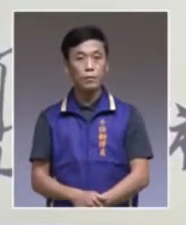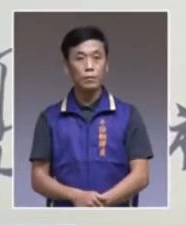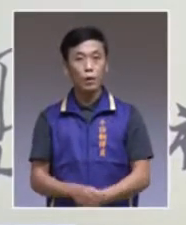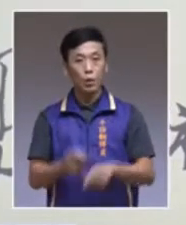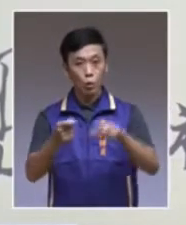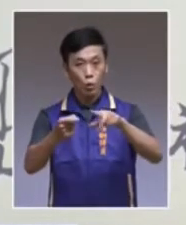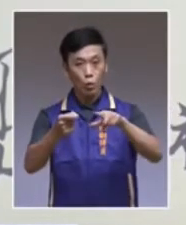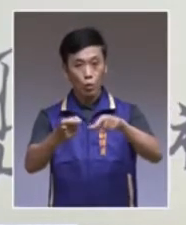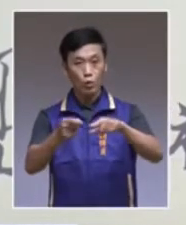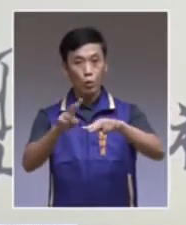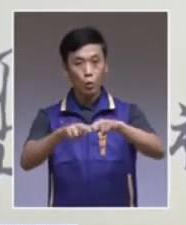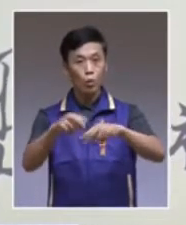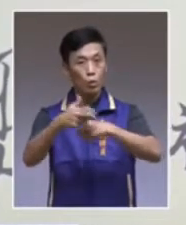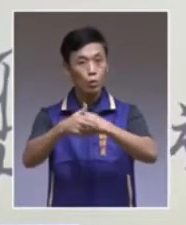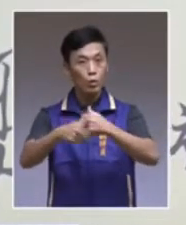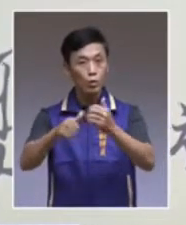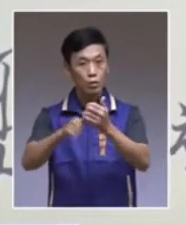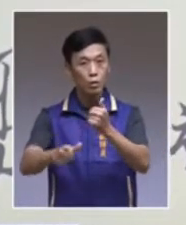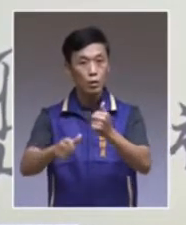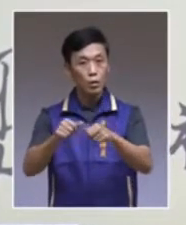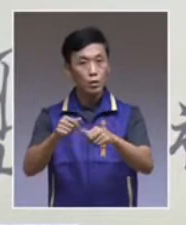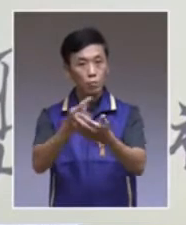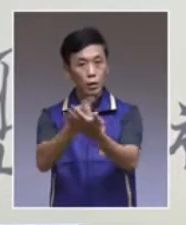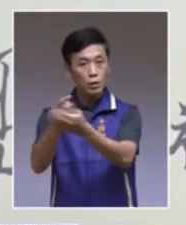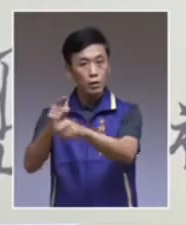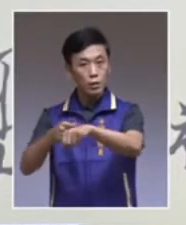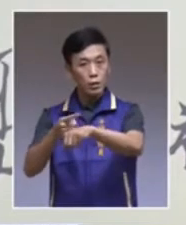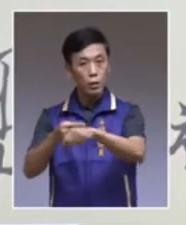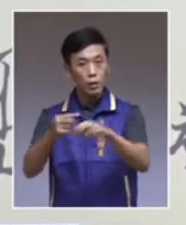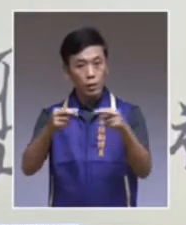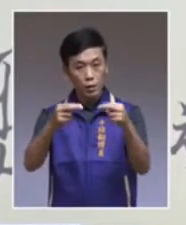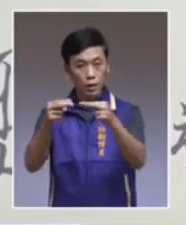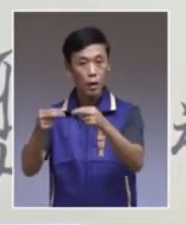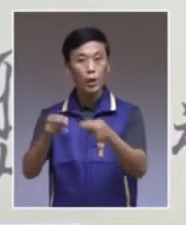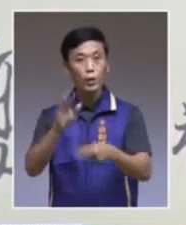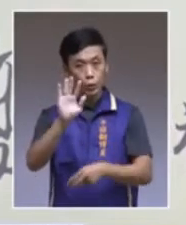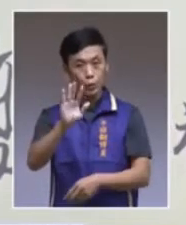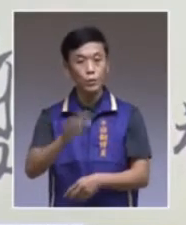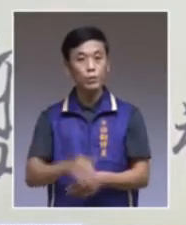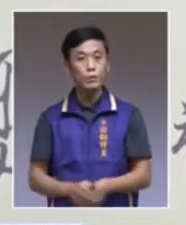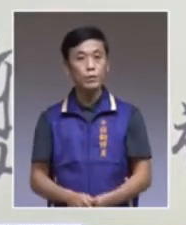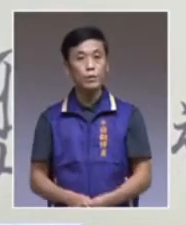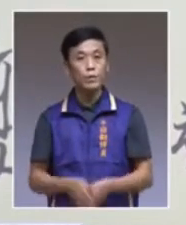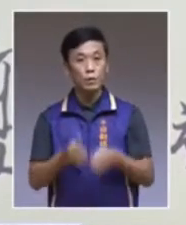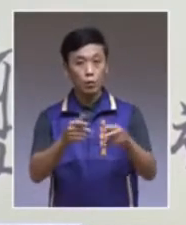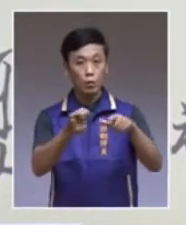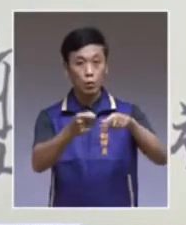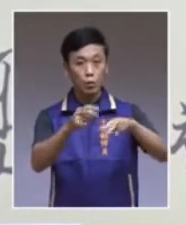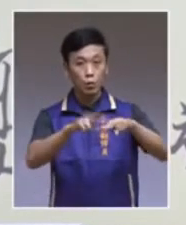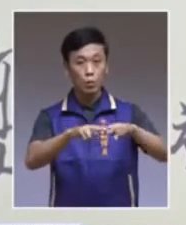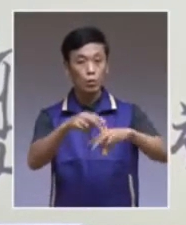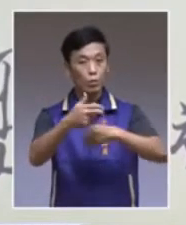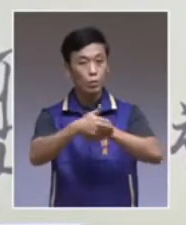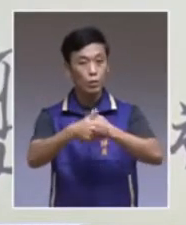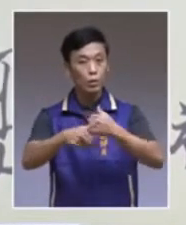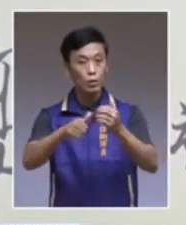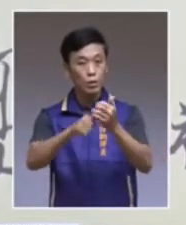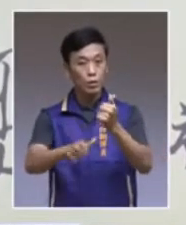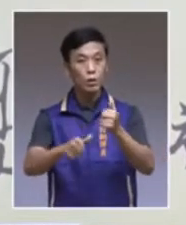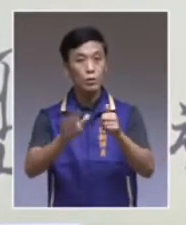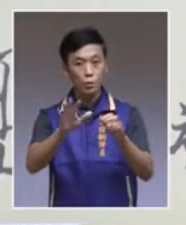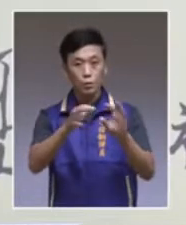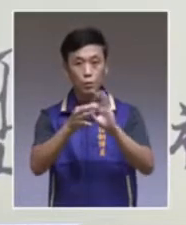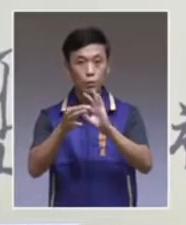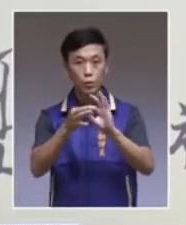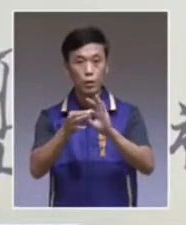公共卫生习惯的改变让我们的公共卫生的相关